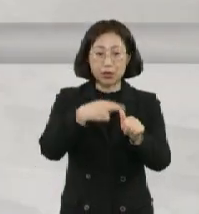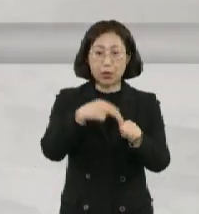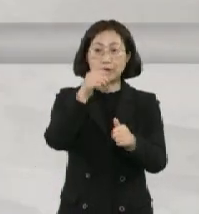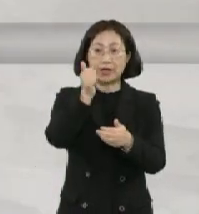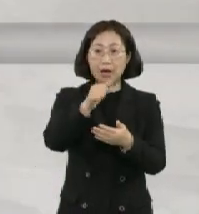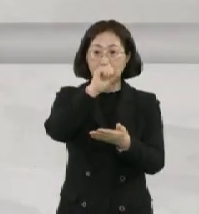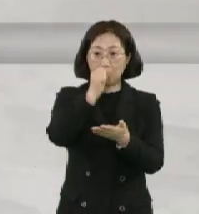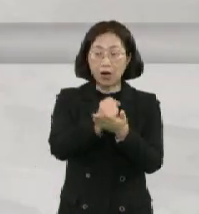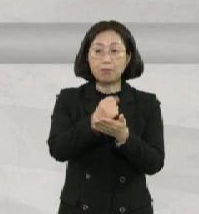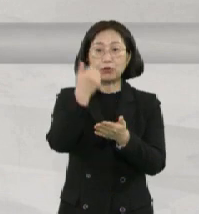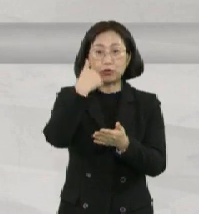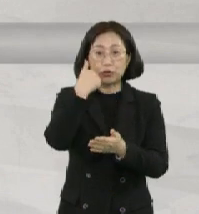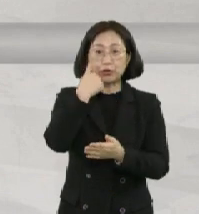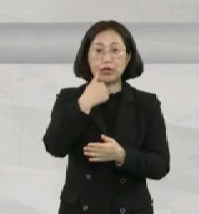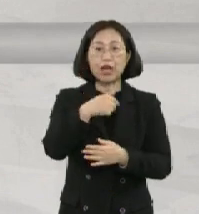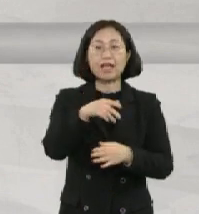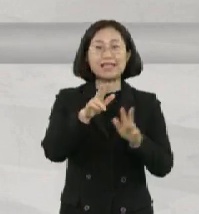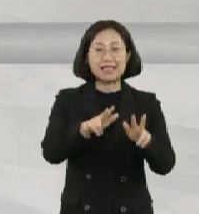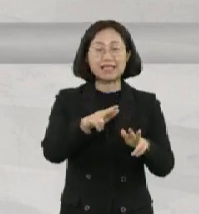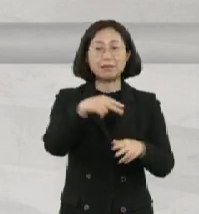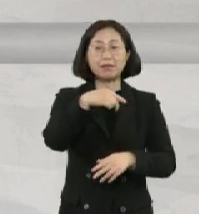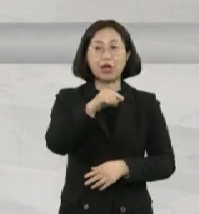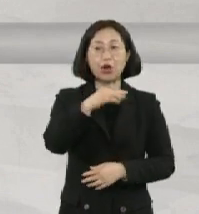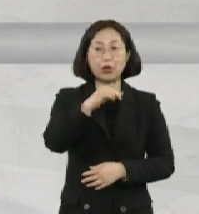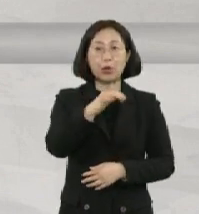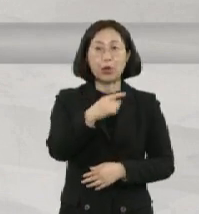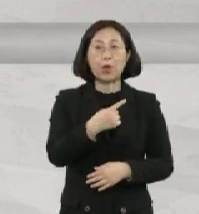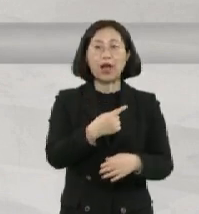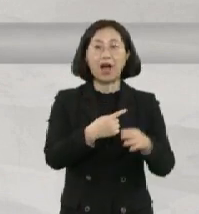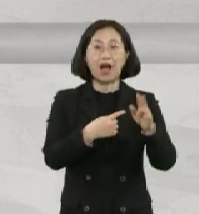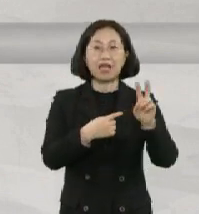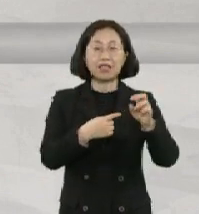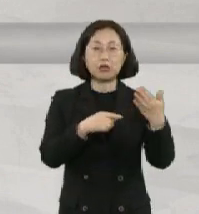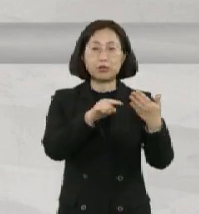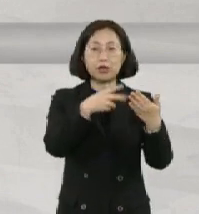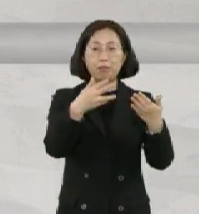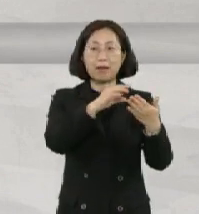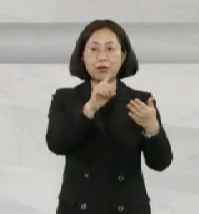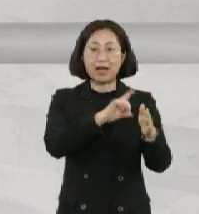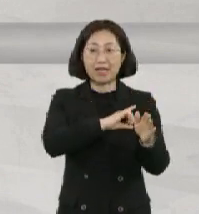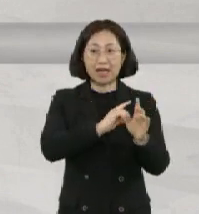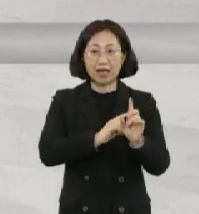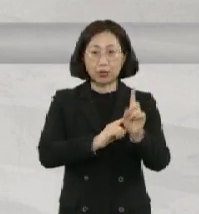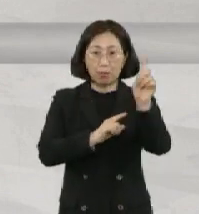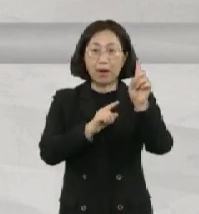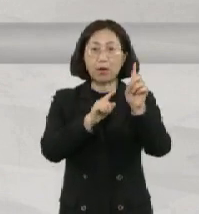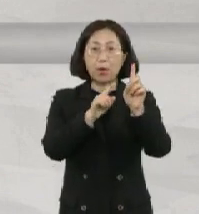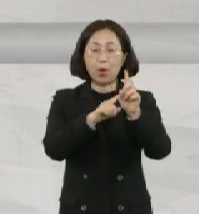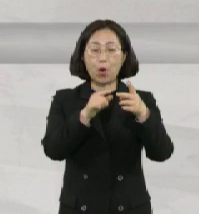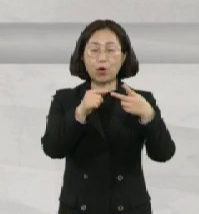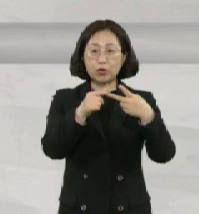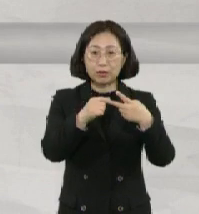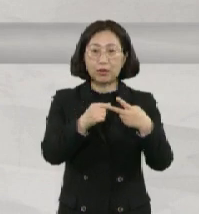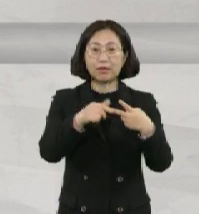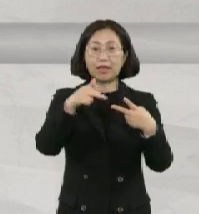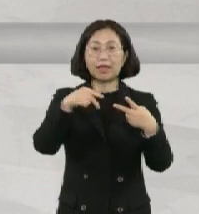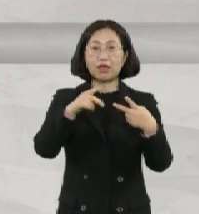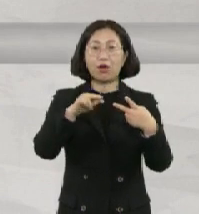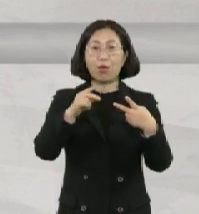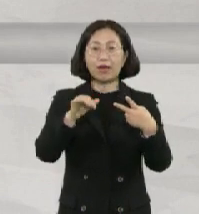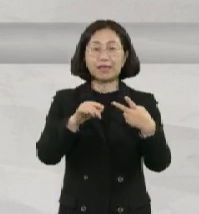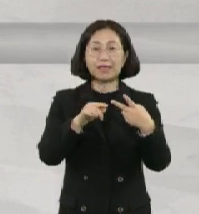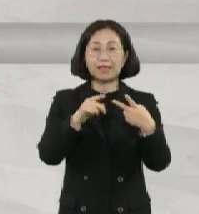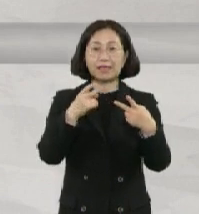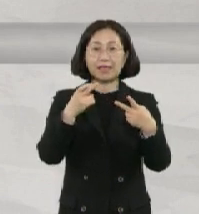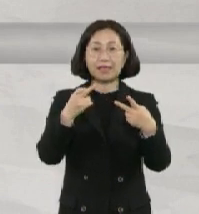적합도 에서는 현직 인설 동오 교육감이 29.8% 로 가장 높았으며 데 이어 성 방진 12% 팍